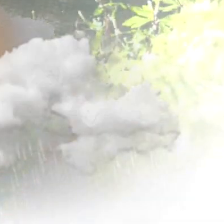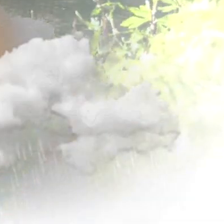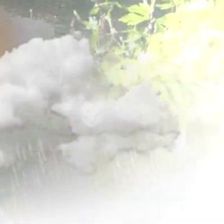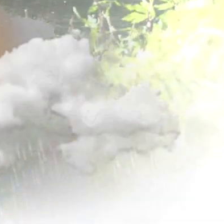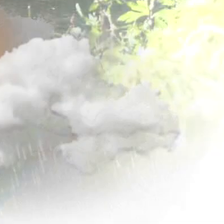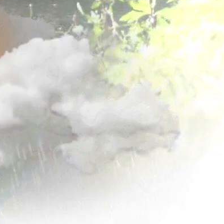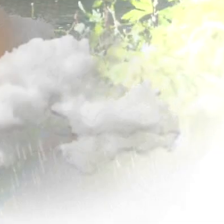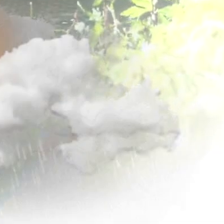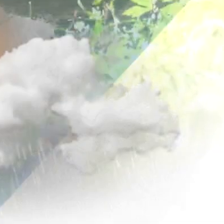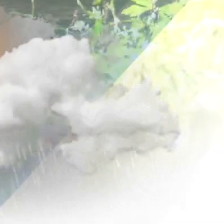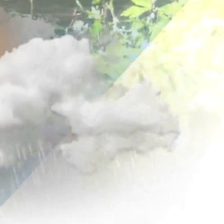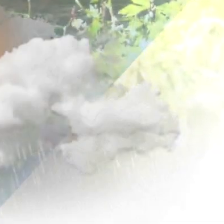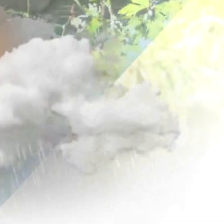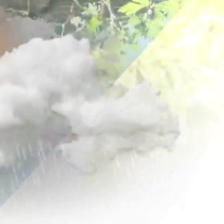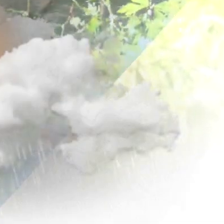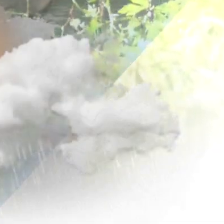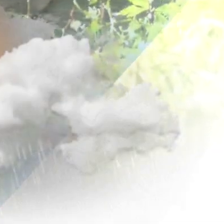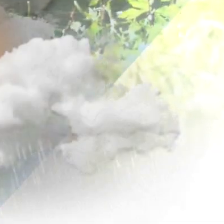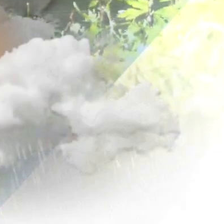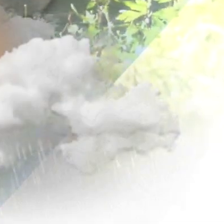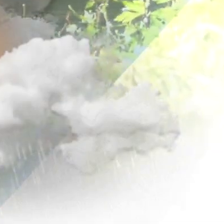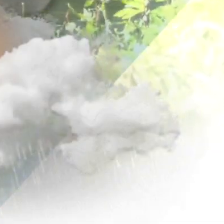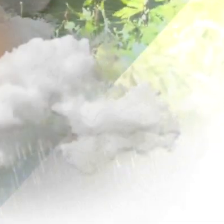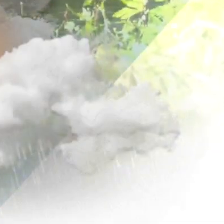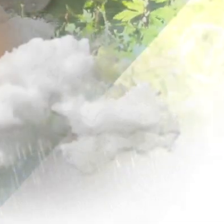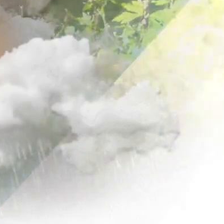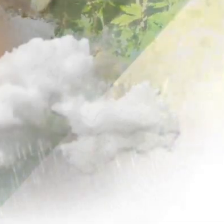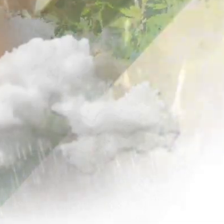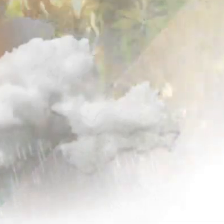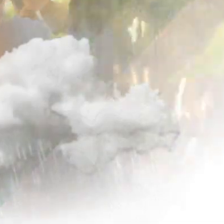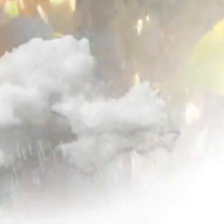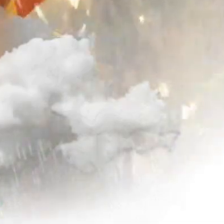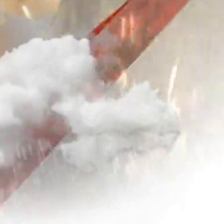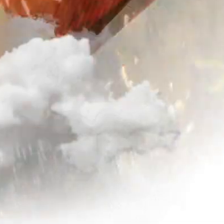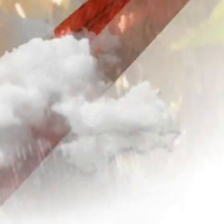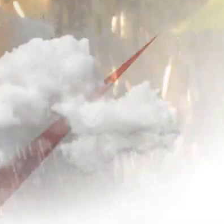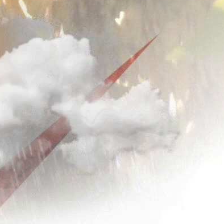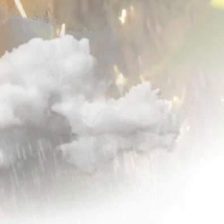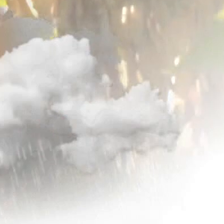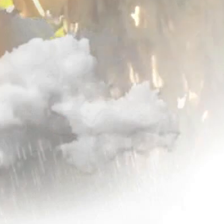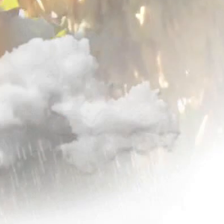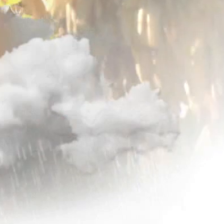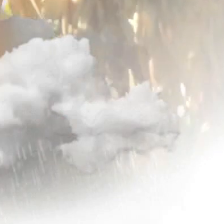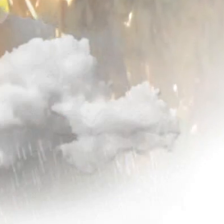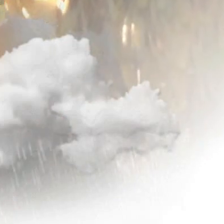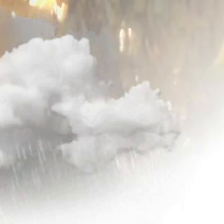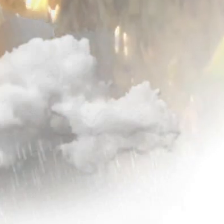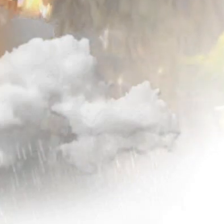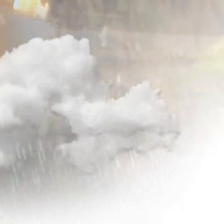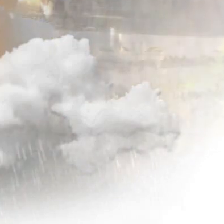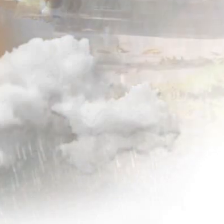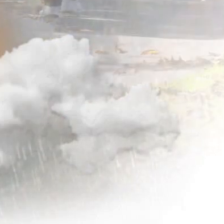У Сморгонии, каля 17 градусов тепла раницей до плюс 23 днем и до плюс 19 вечером.